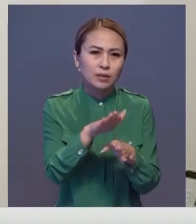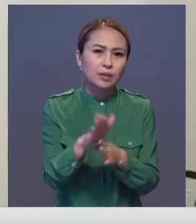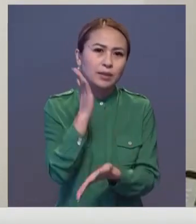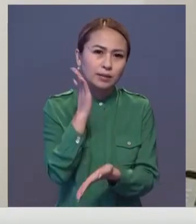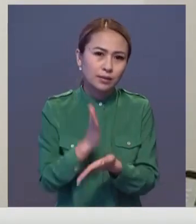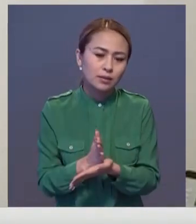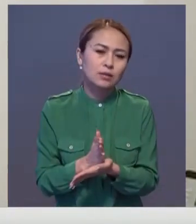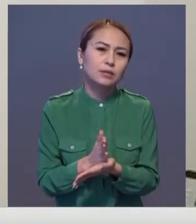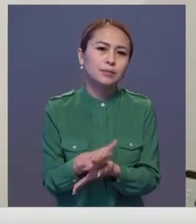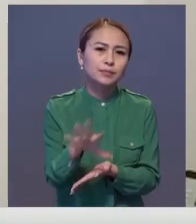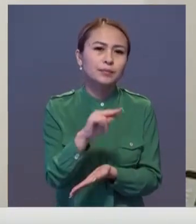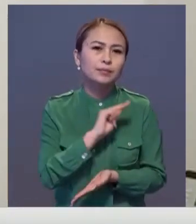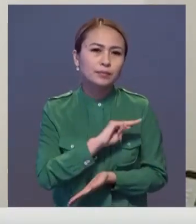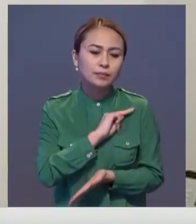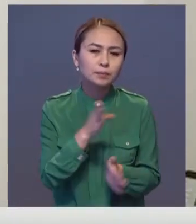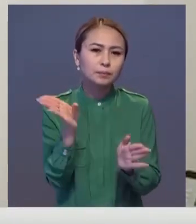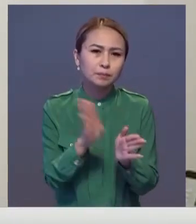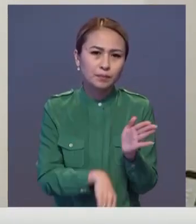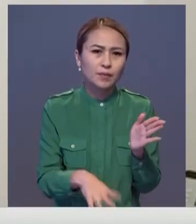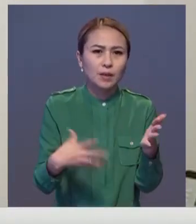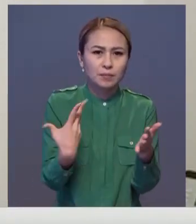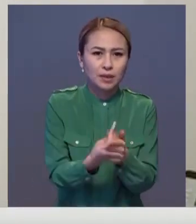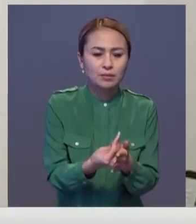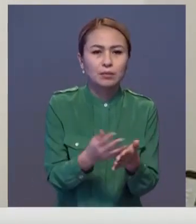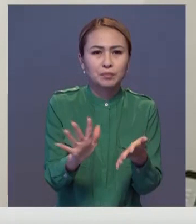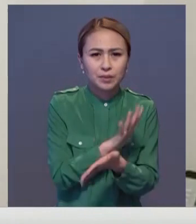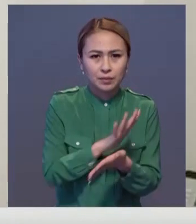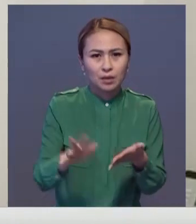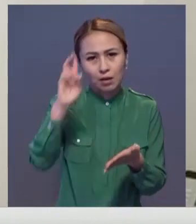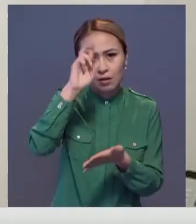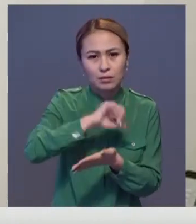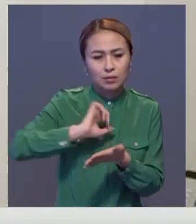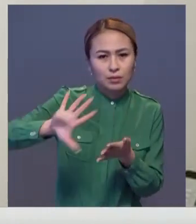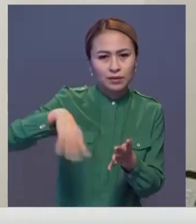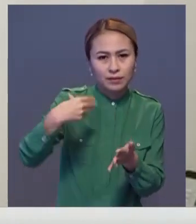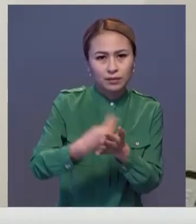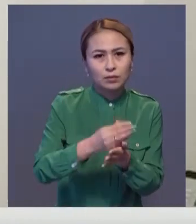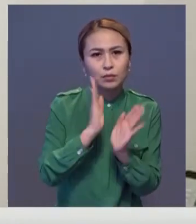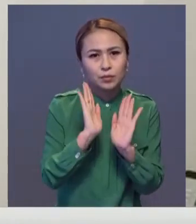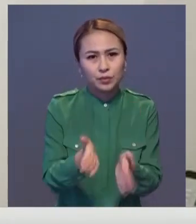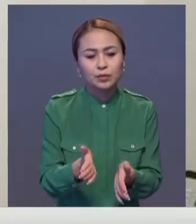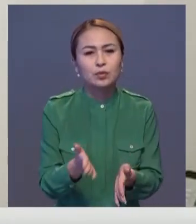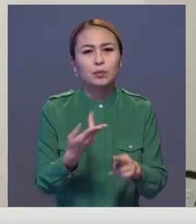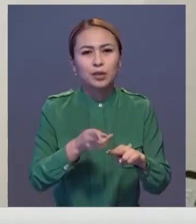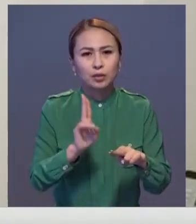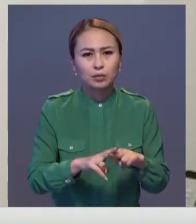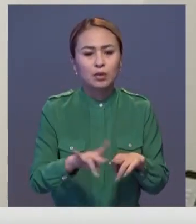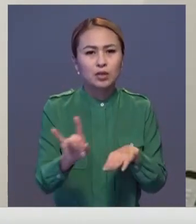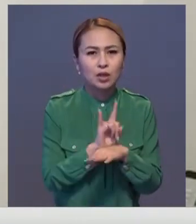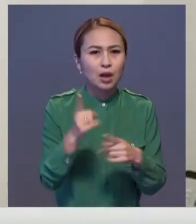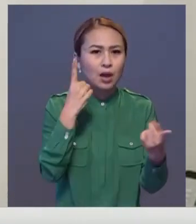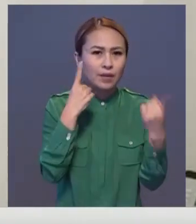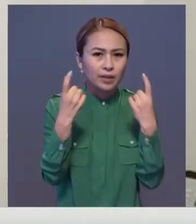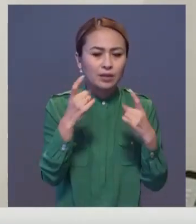де барлық қызмет ақсыз негізде мемлекеттің қаражатына көрсетілетіндігін ресми түрде мәлімдейміз. Сондай-ақ жалған